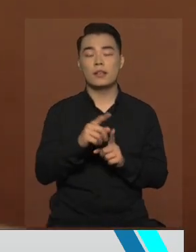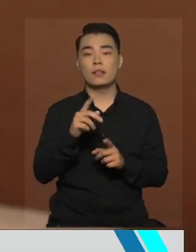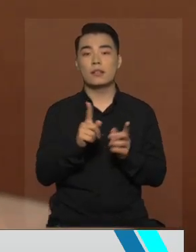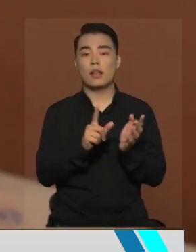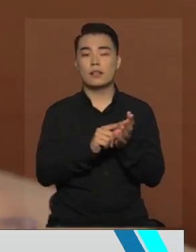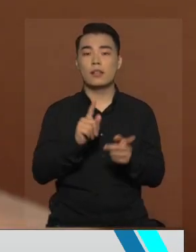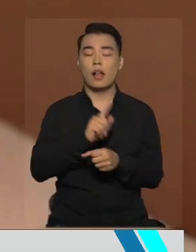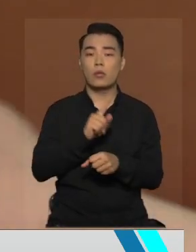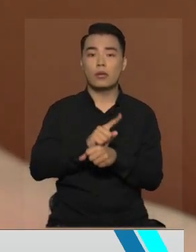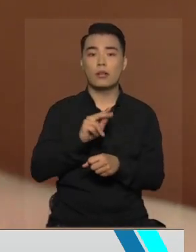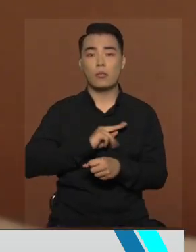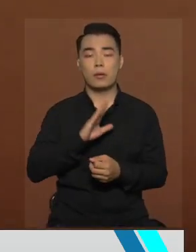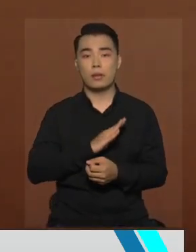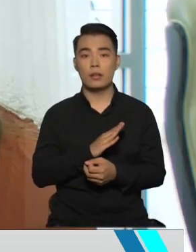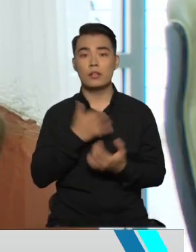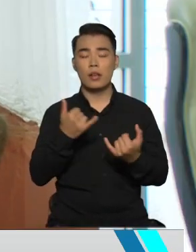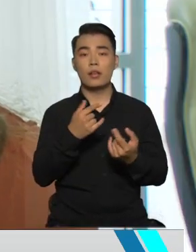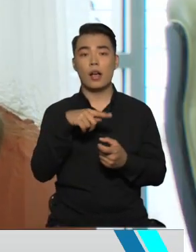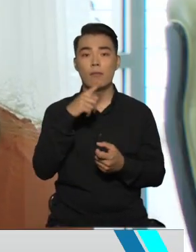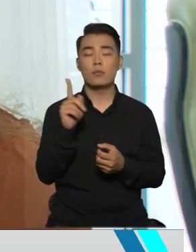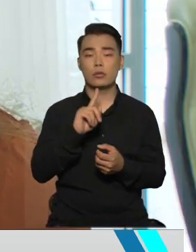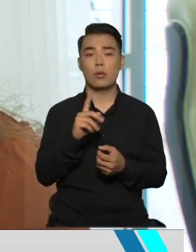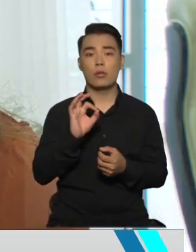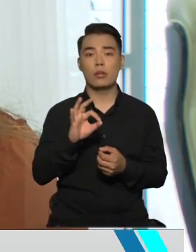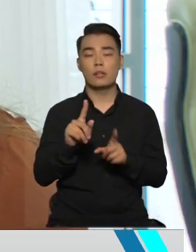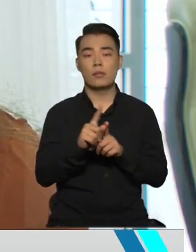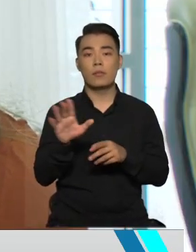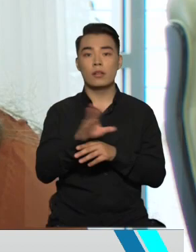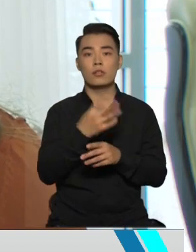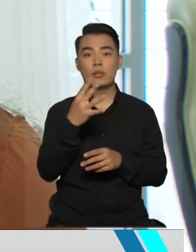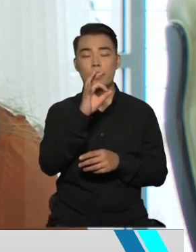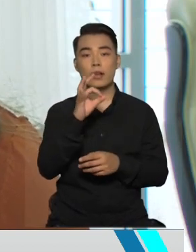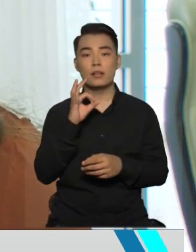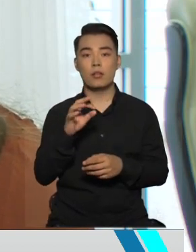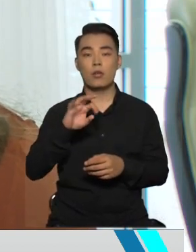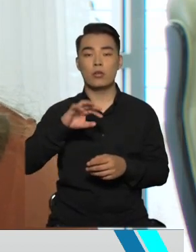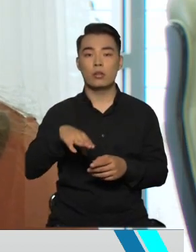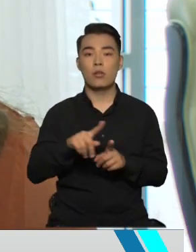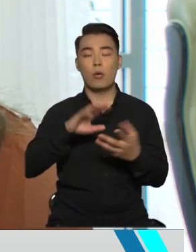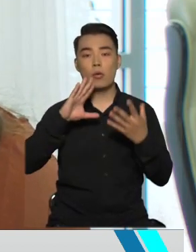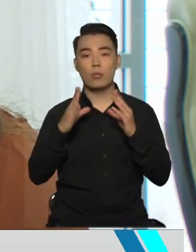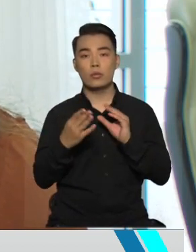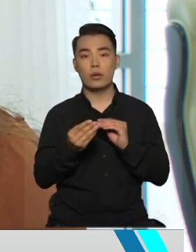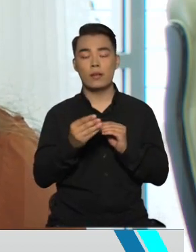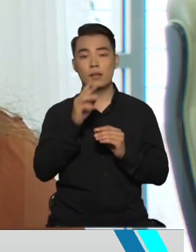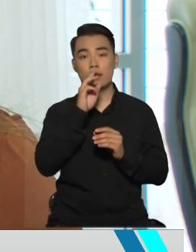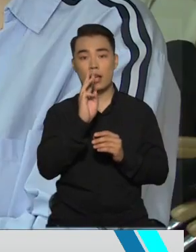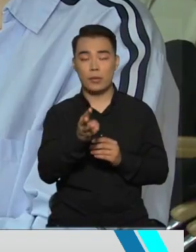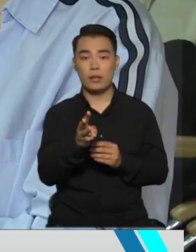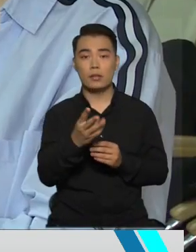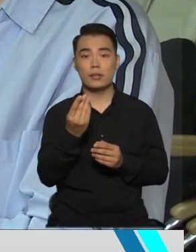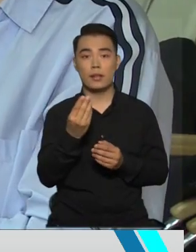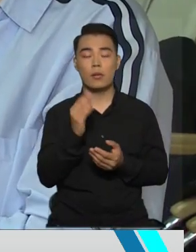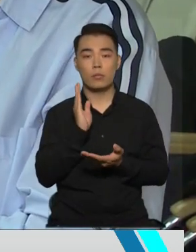для таких работников. Сейчас мы говорим о ставке до 4% от общего налога, от